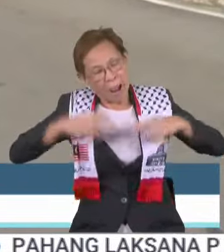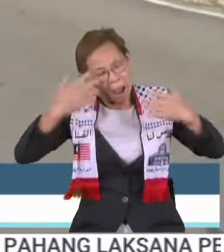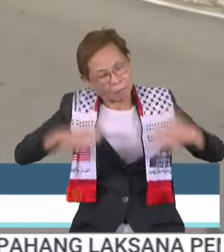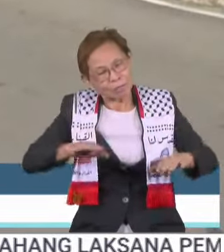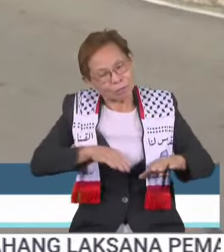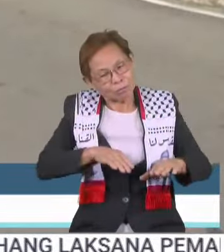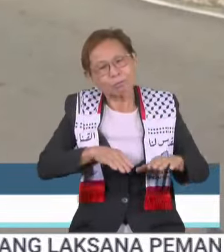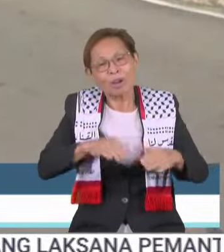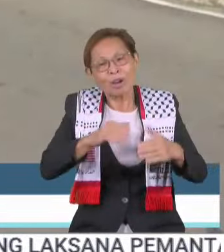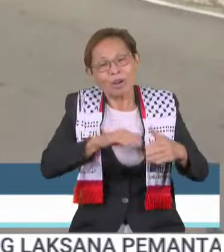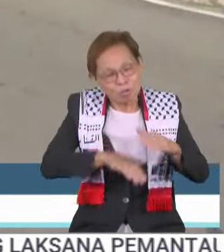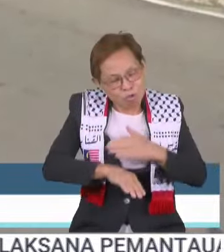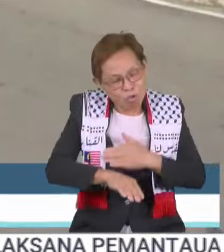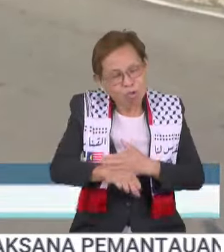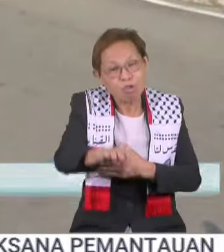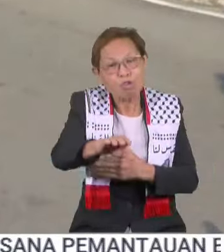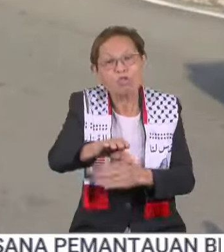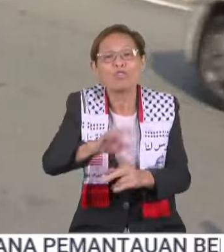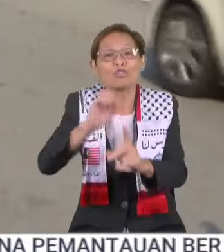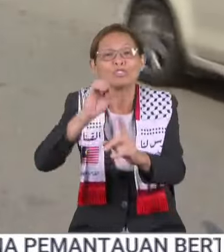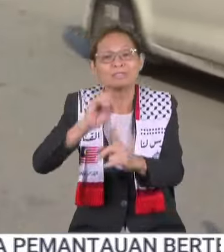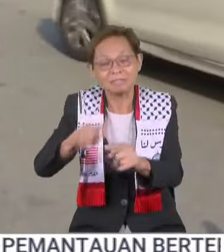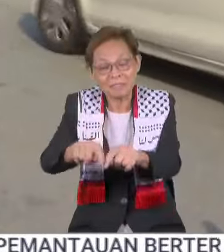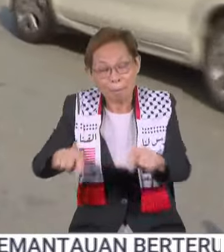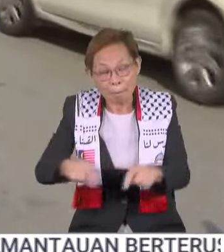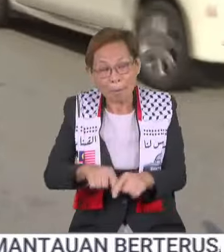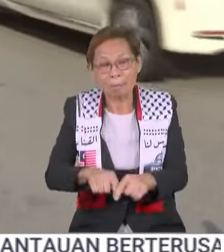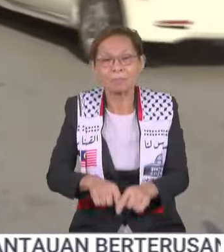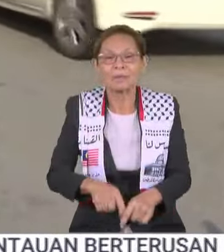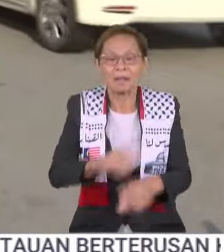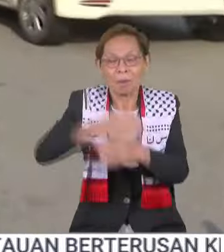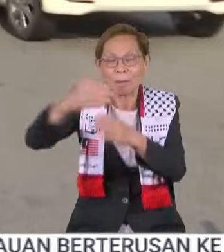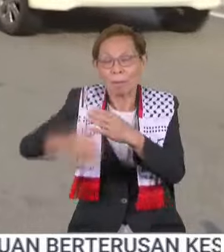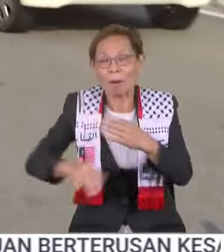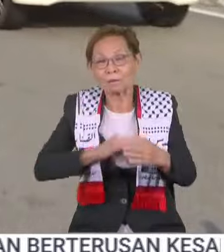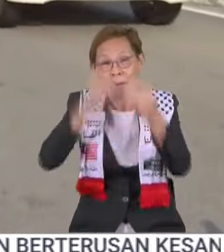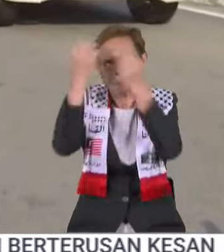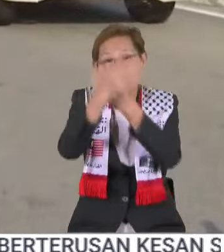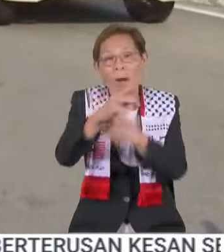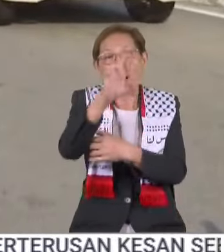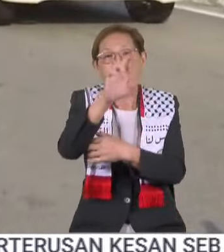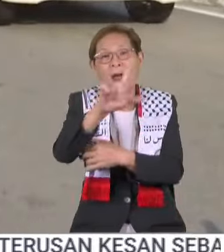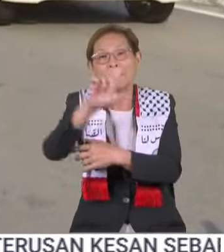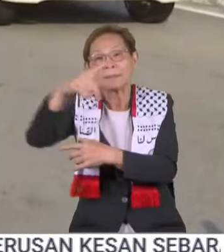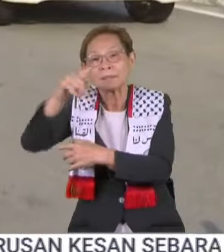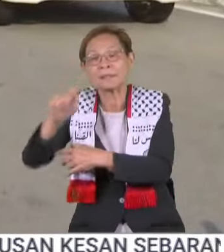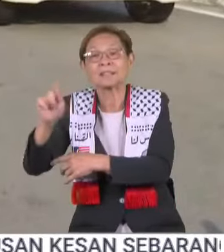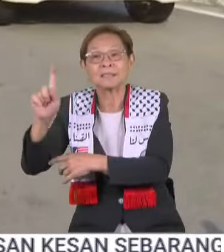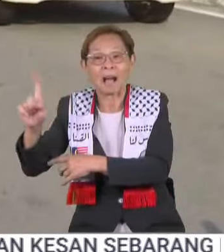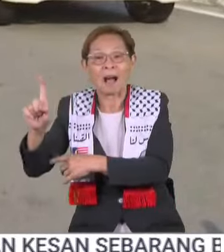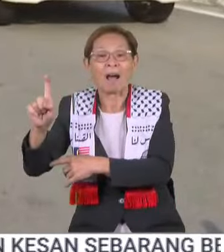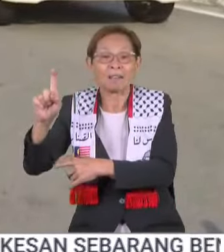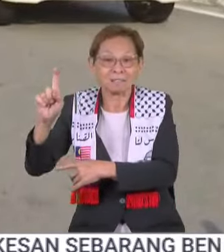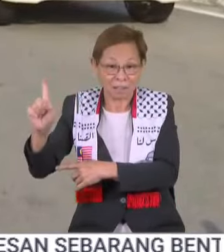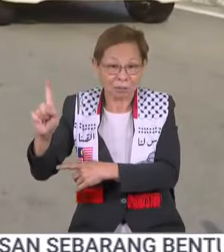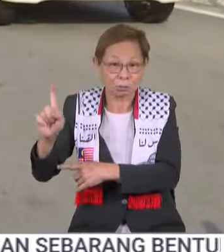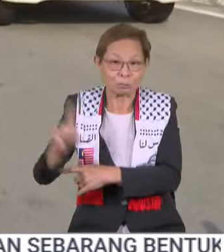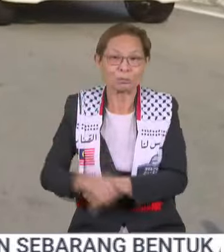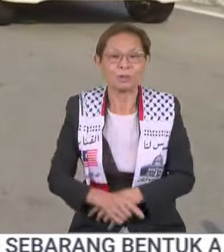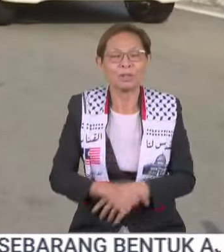yang dituju. Baik, itu saja yang dapat saya kongsikan keadaan semasa aliran trafik di LPT1 arah timur. Ikuti laporan seterusnya dalam